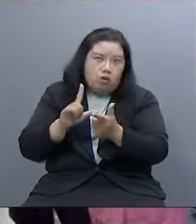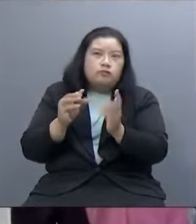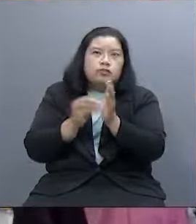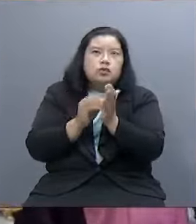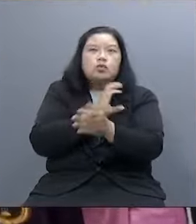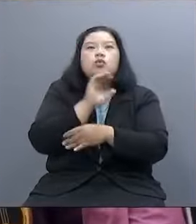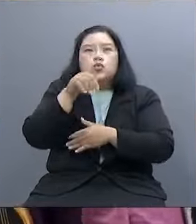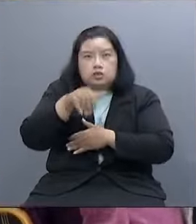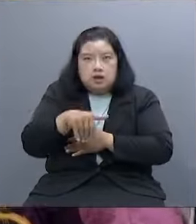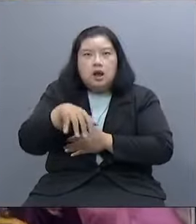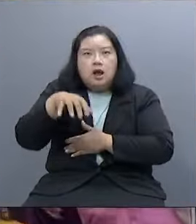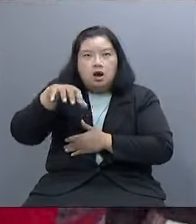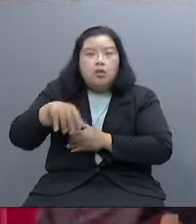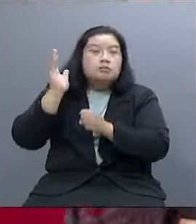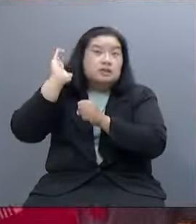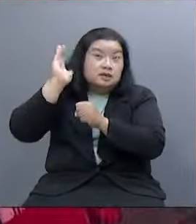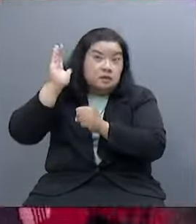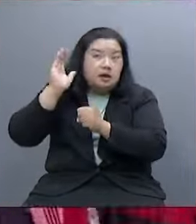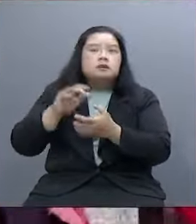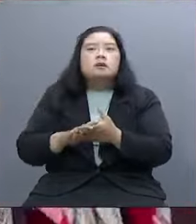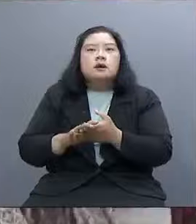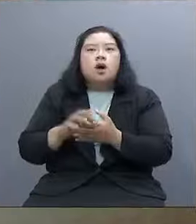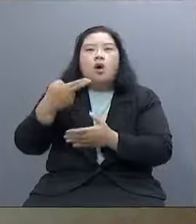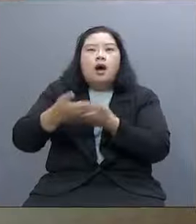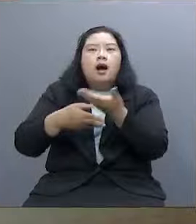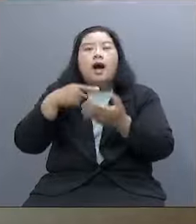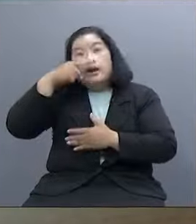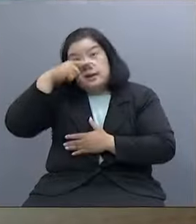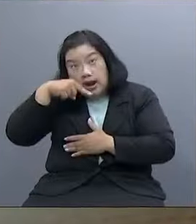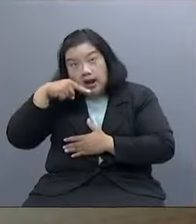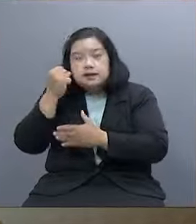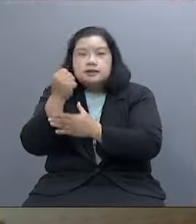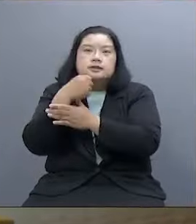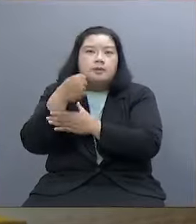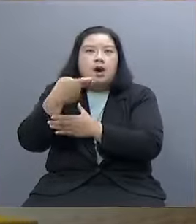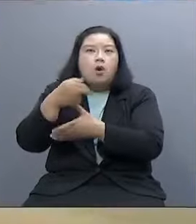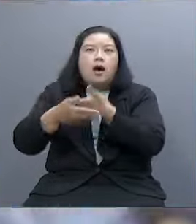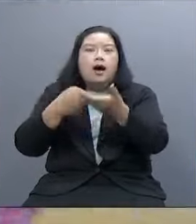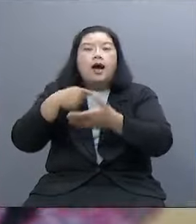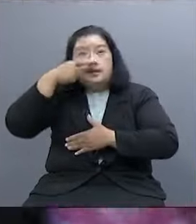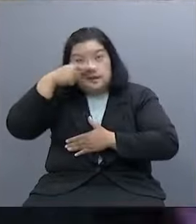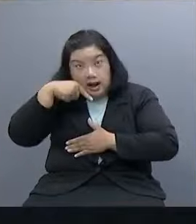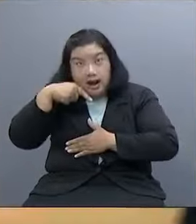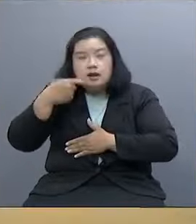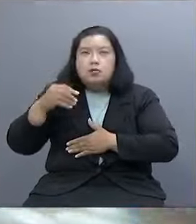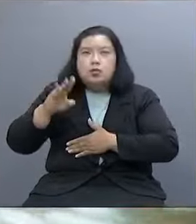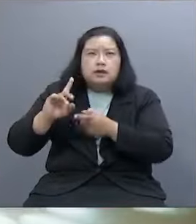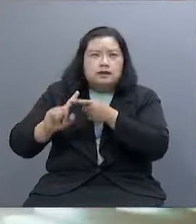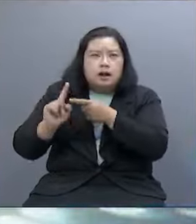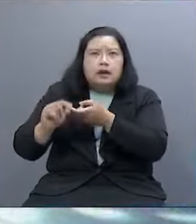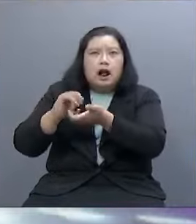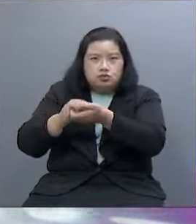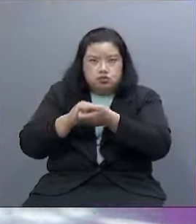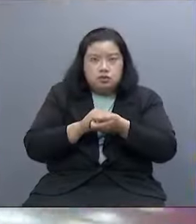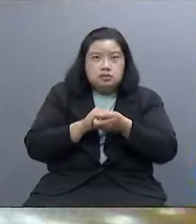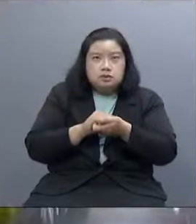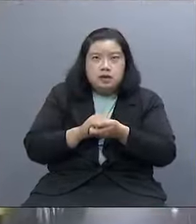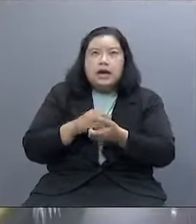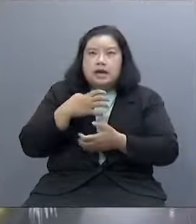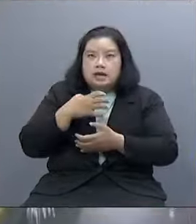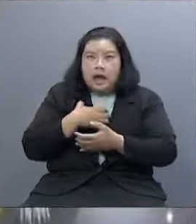กรมประชาสัมพันธ์หอการค้าไทยและสภาหอการค้าแห่งประเทศไทยและพันธมิตรภาคเอกชนยกระดับการจัดงานเป็นเฟส